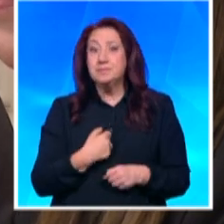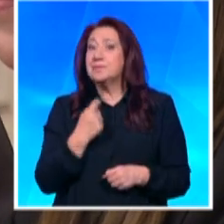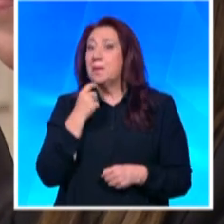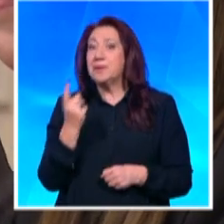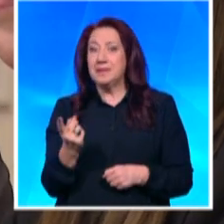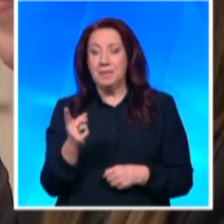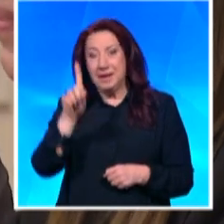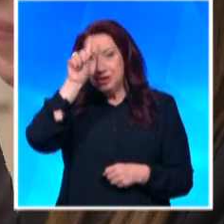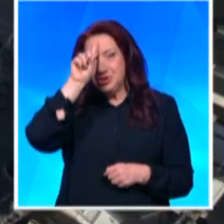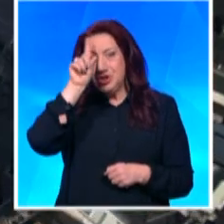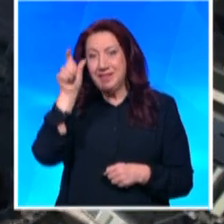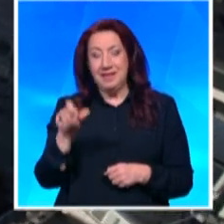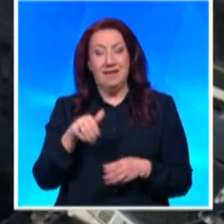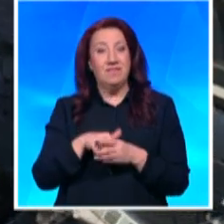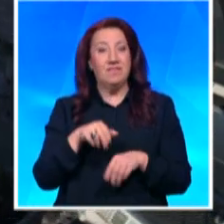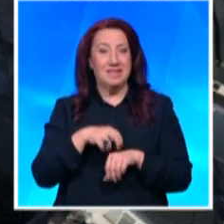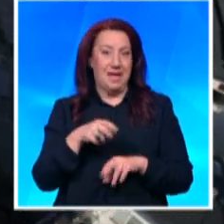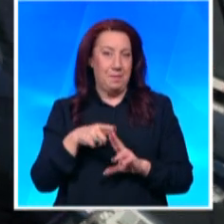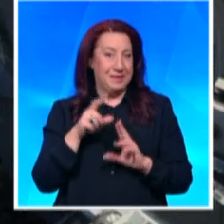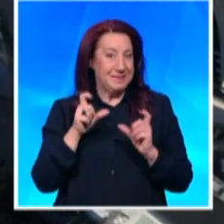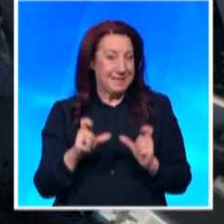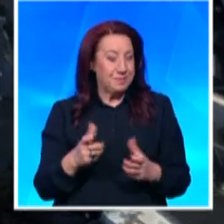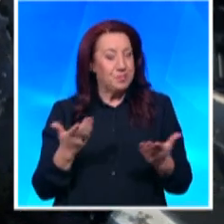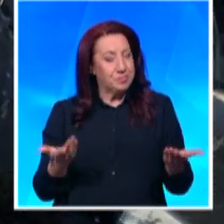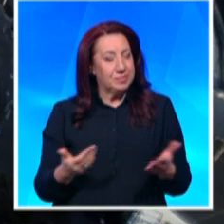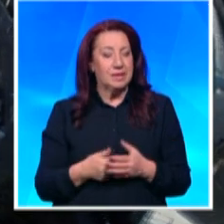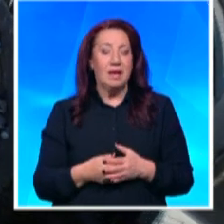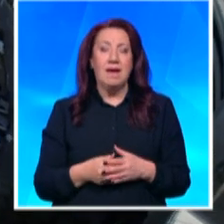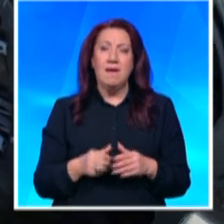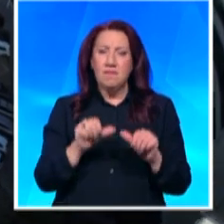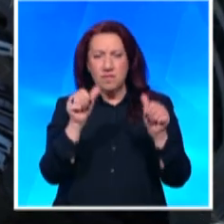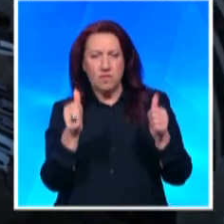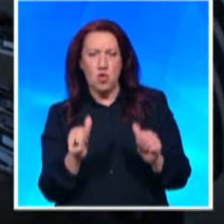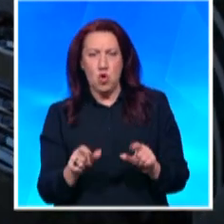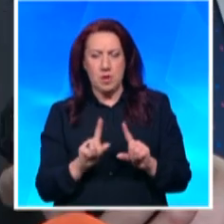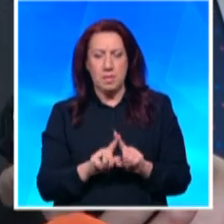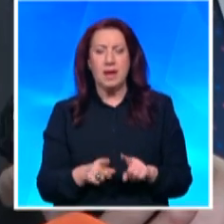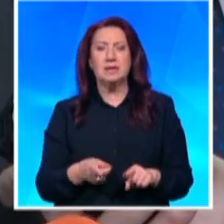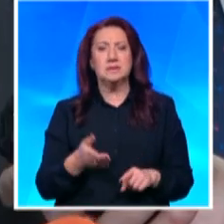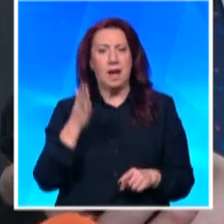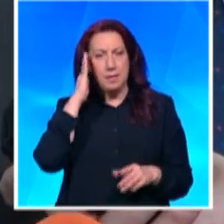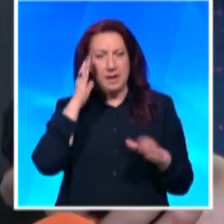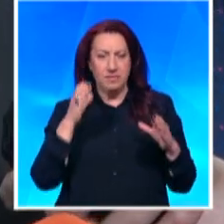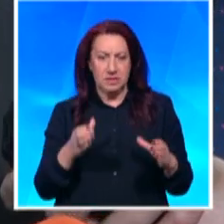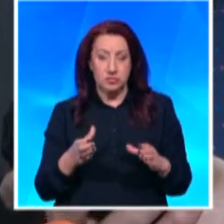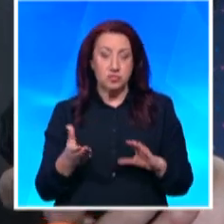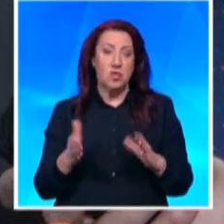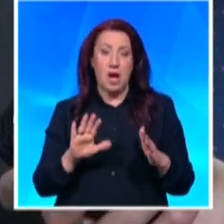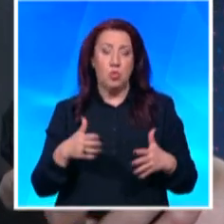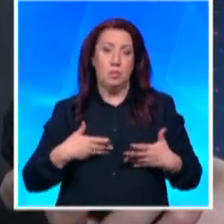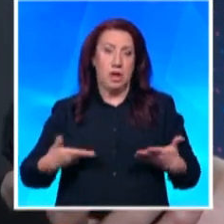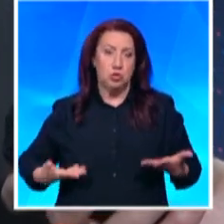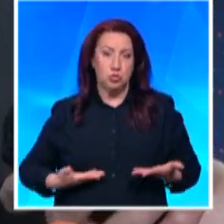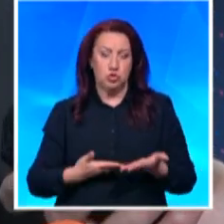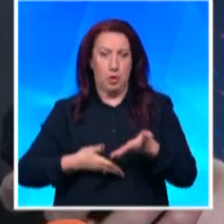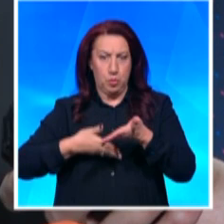ДПС. Нали така, госпожа Писнева? Формата на кабинета, ако такъв има и има подкрепа за него, както и персоналния състав и